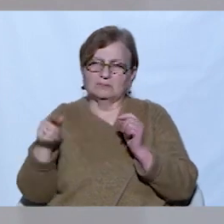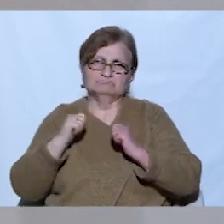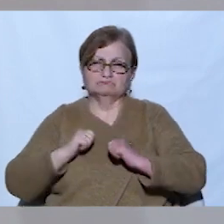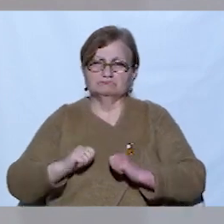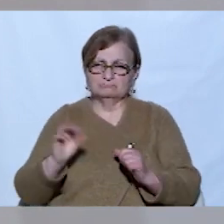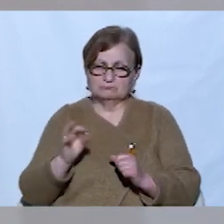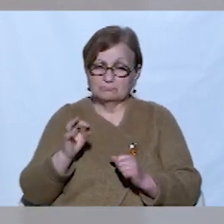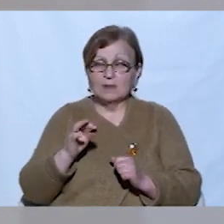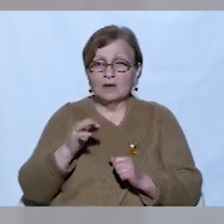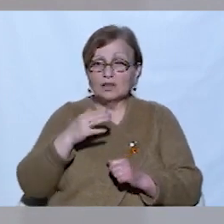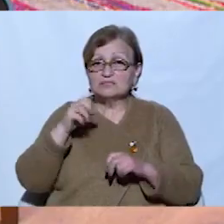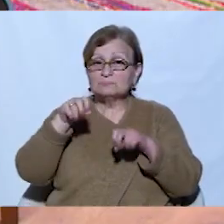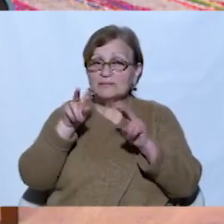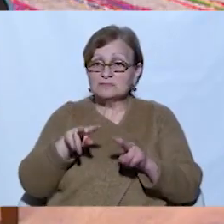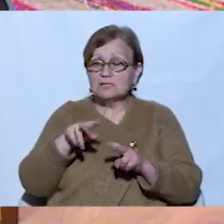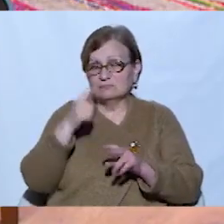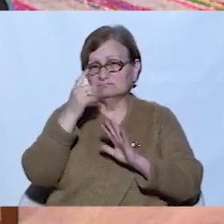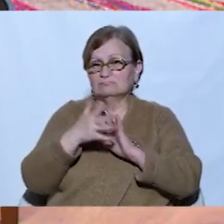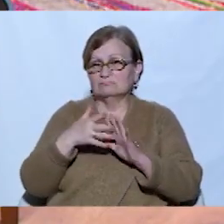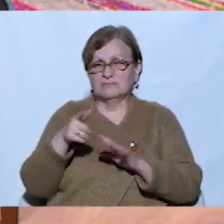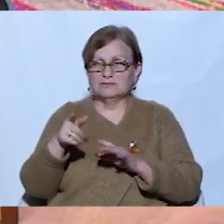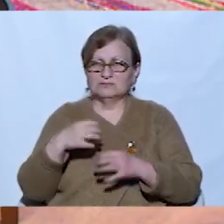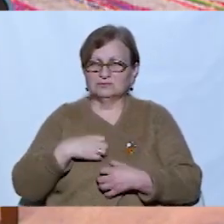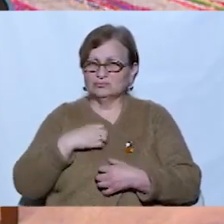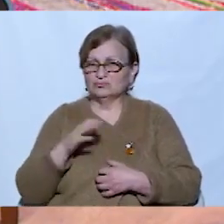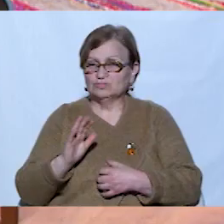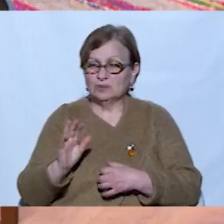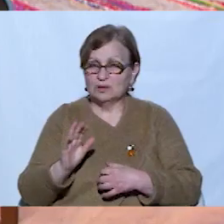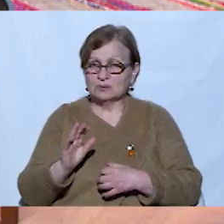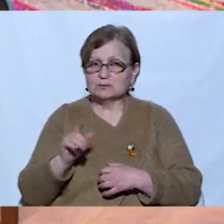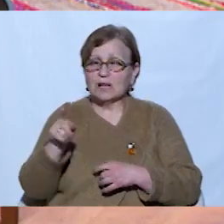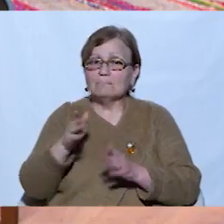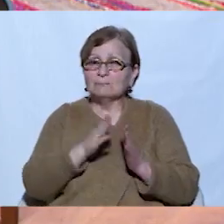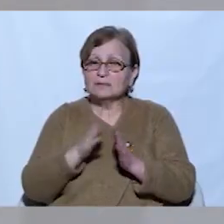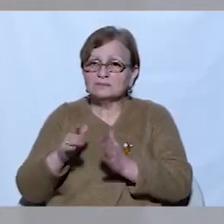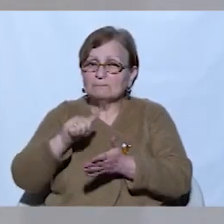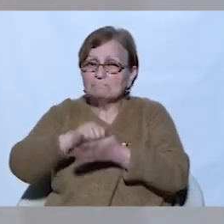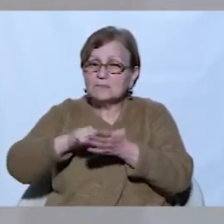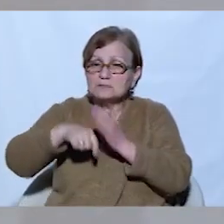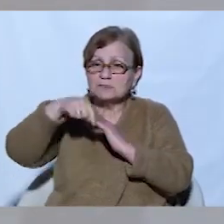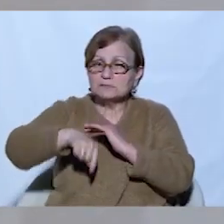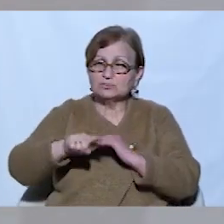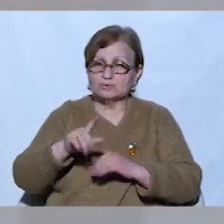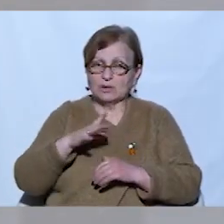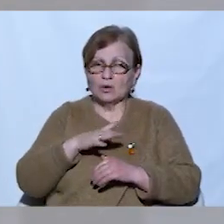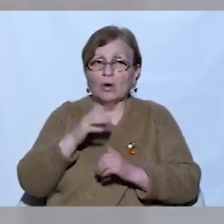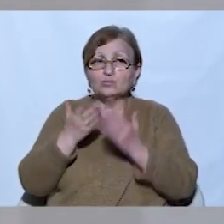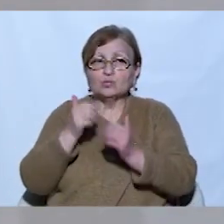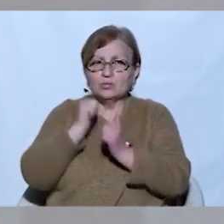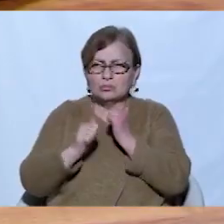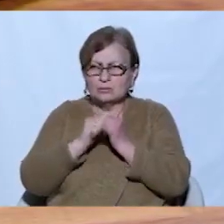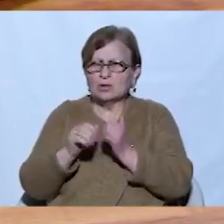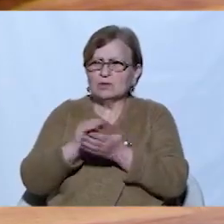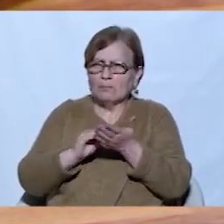ჩავთვლიდით ხშირ შემთხვევად, ხო? ამ ქცევას უნდა ჰქონდეს უფრო ინტენსიური ხასიათი, უნდა იყოს განმეორებადი